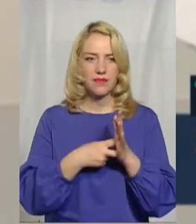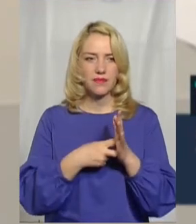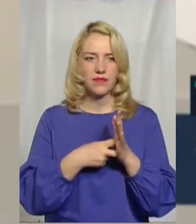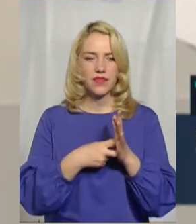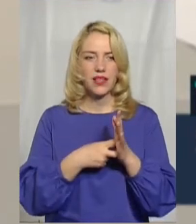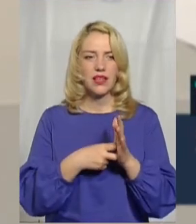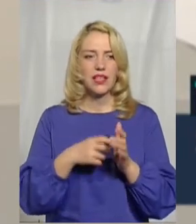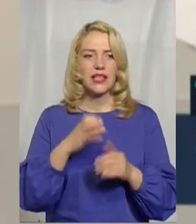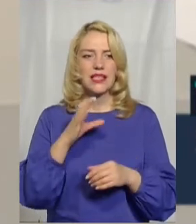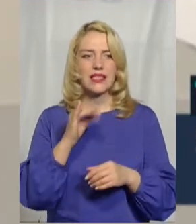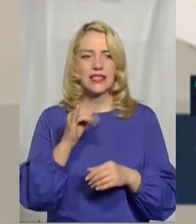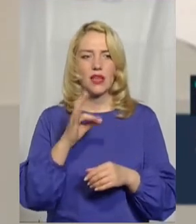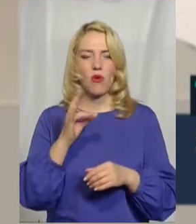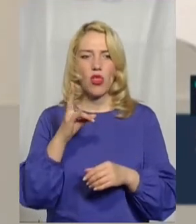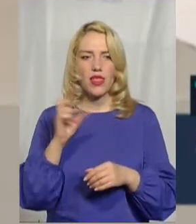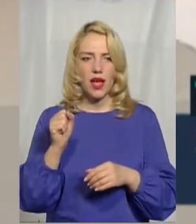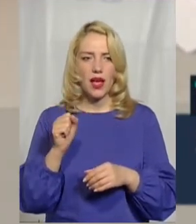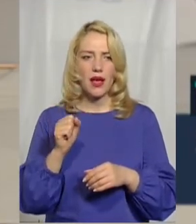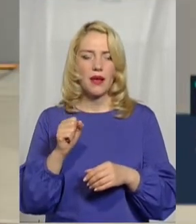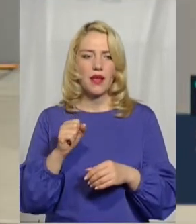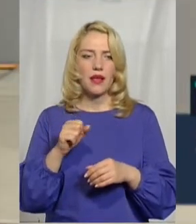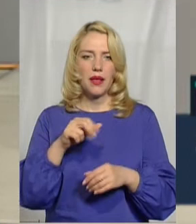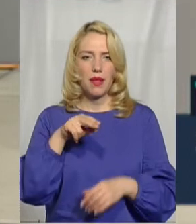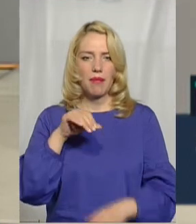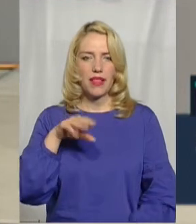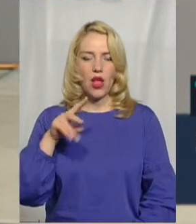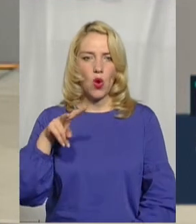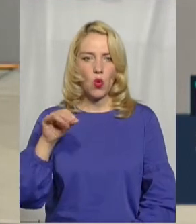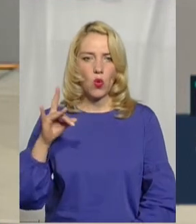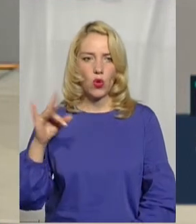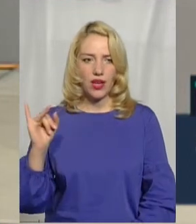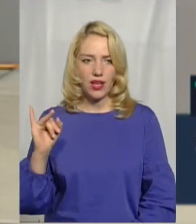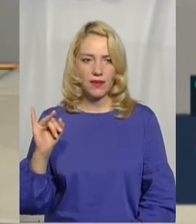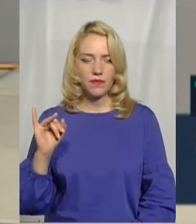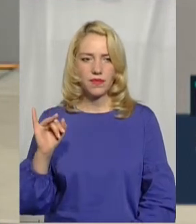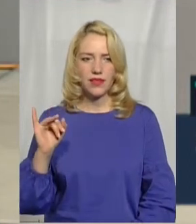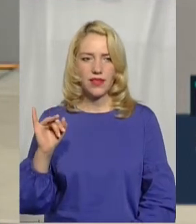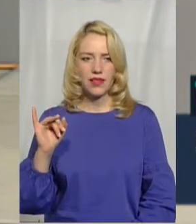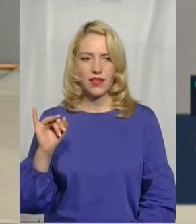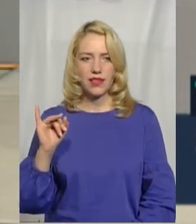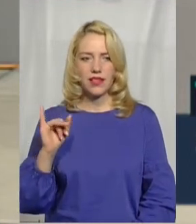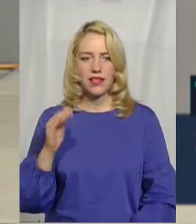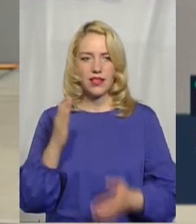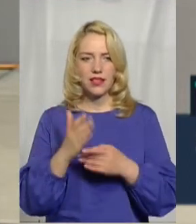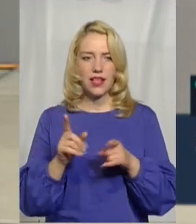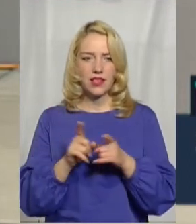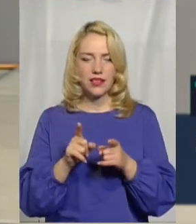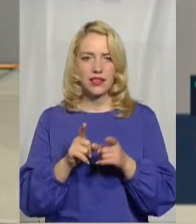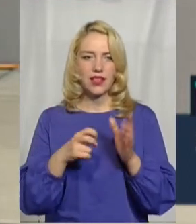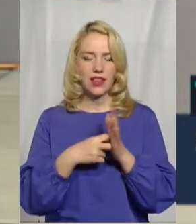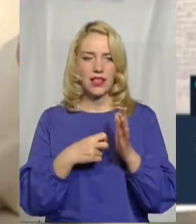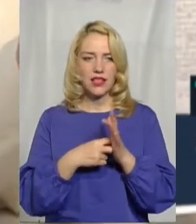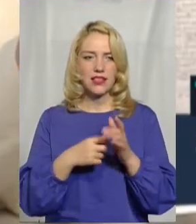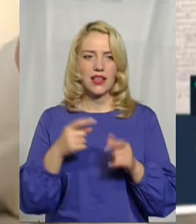Симона Петлюри, Івана Угієнку також. Ось є лист. І Ось бачите, ось такий лист є. Він на